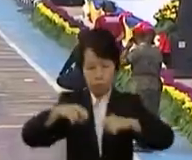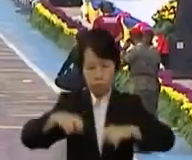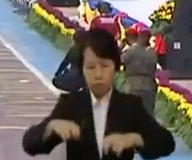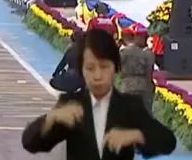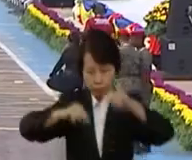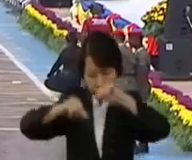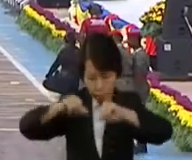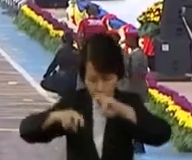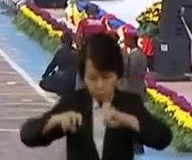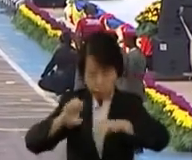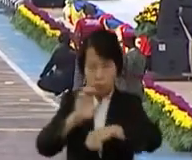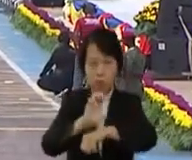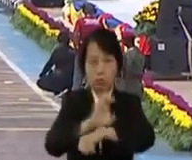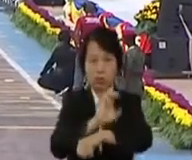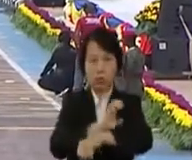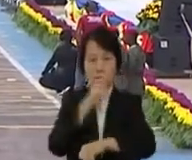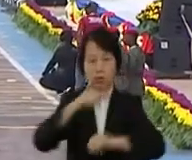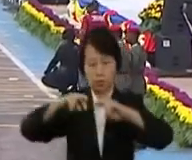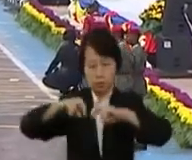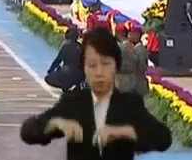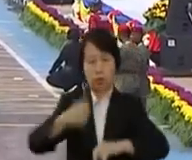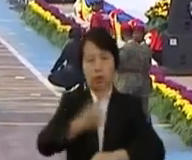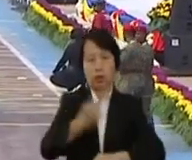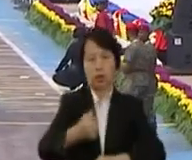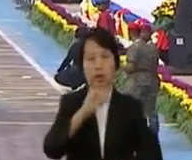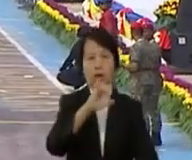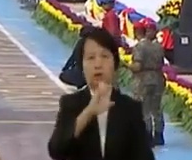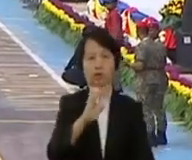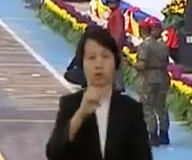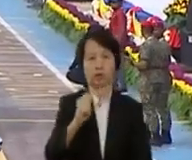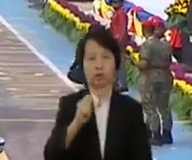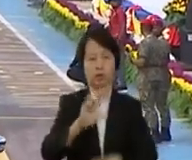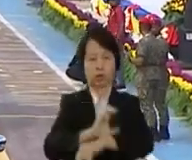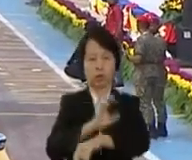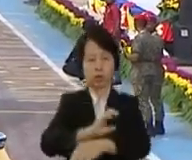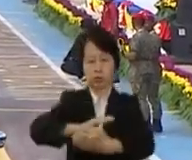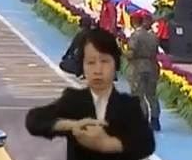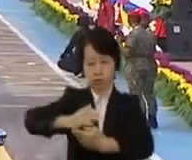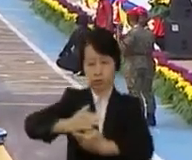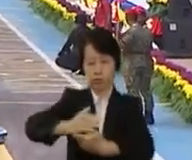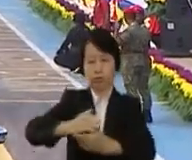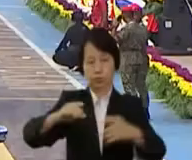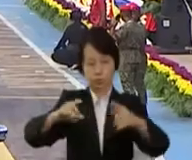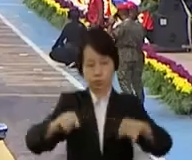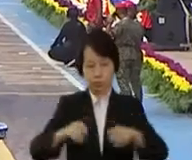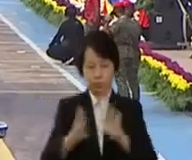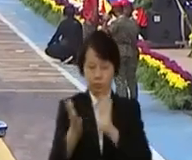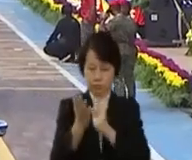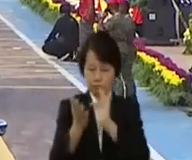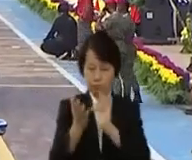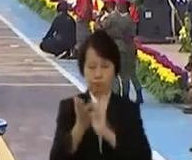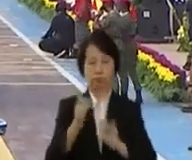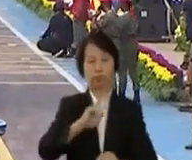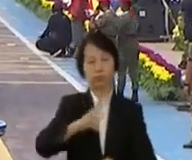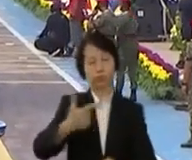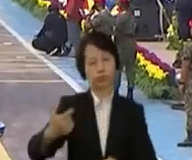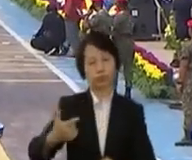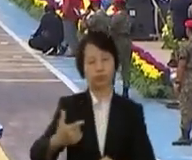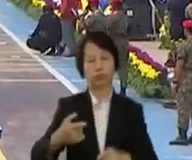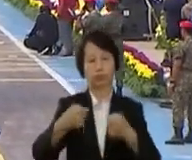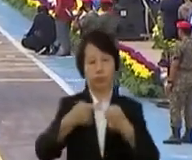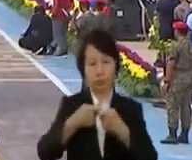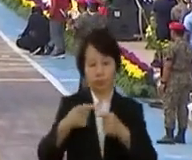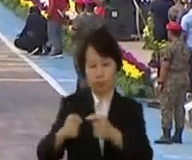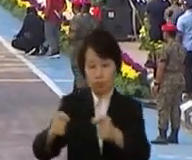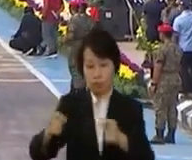forensik komputer bagi siasatan peralatan ICT seperti komputer rimah, tablet, telefon pintar dan lain-lain peralatan elektronik di